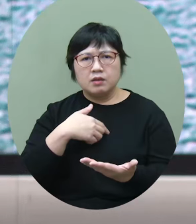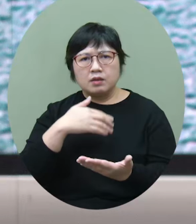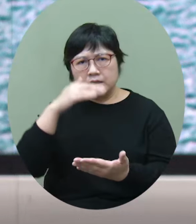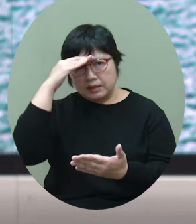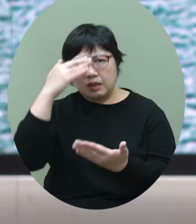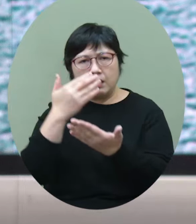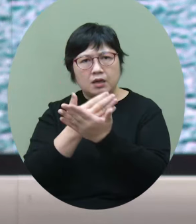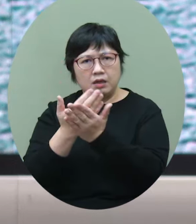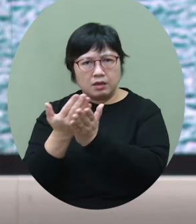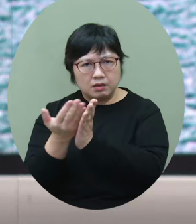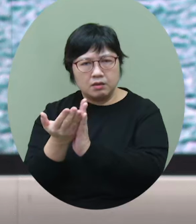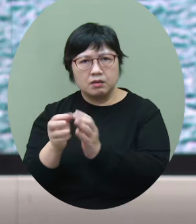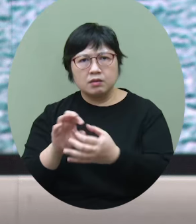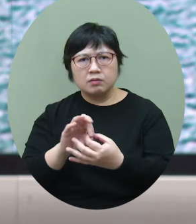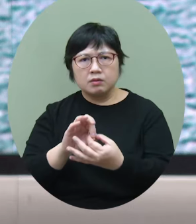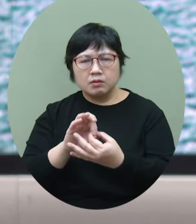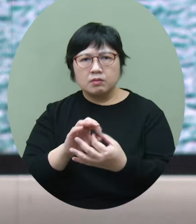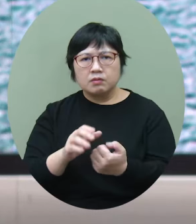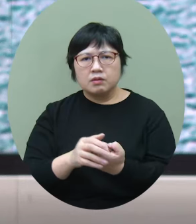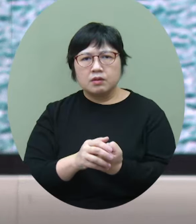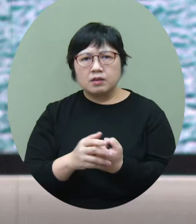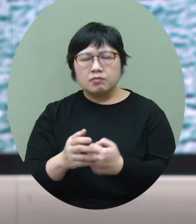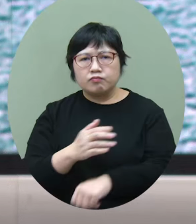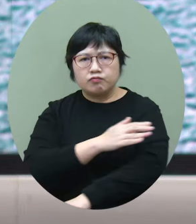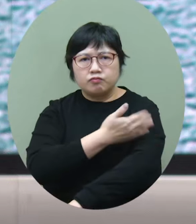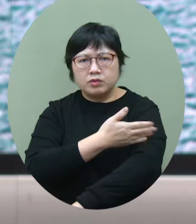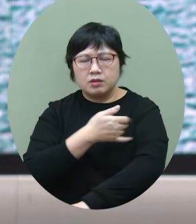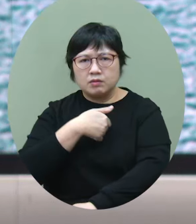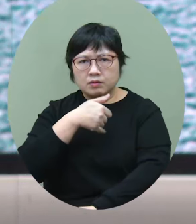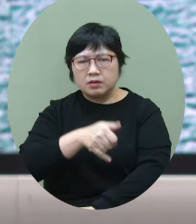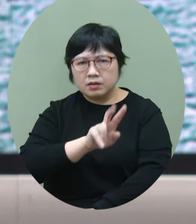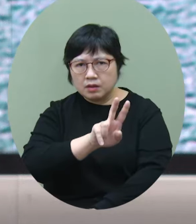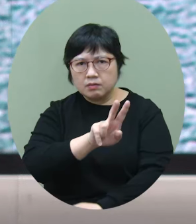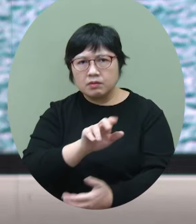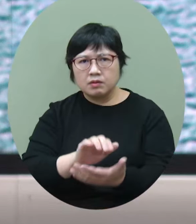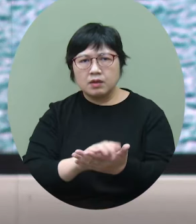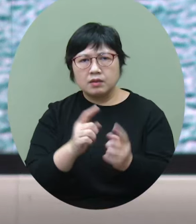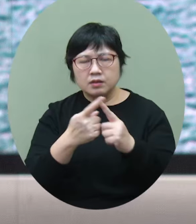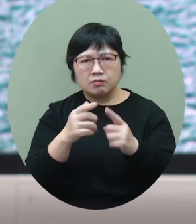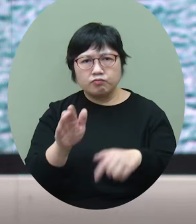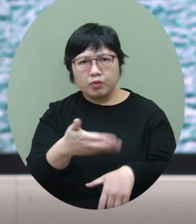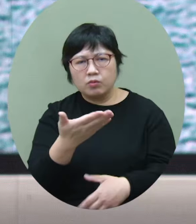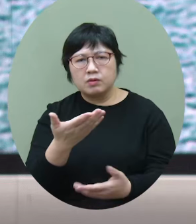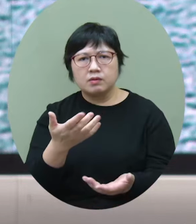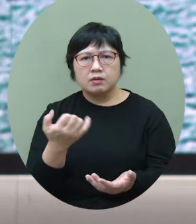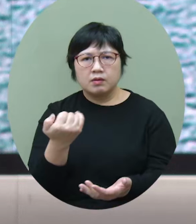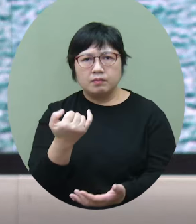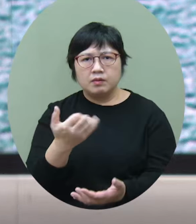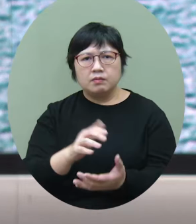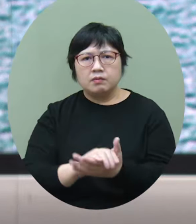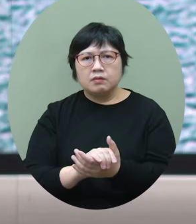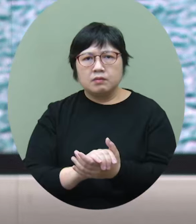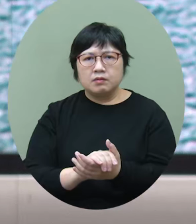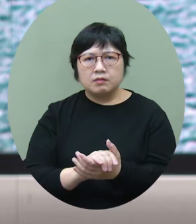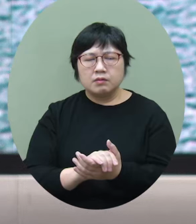或者係相關嘅，就係睇睇嗰啲地方係咪真係。沒人住啦，咁如果佢